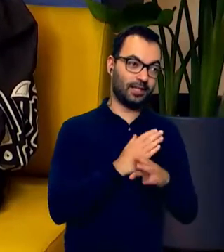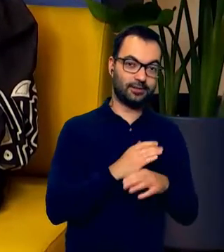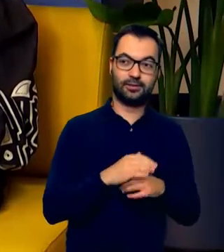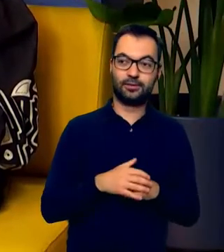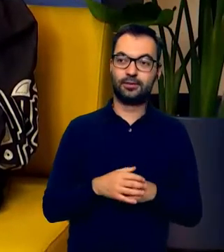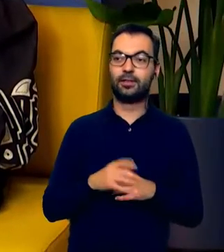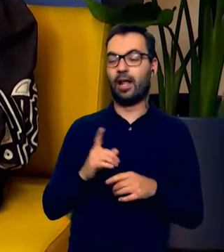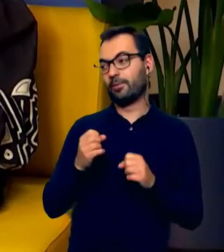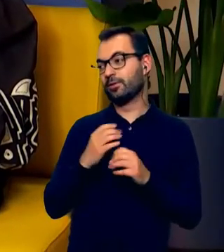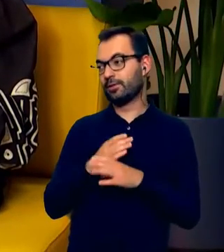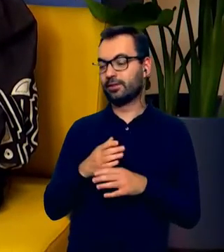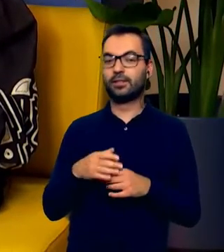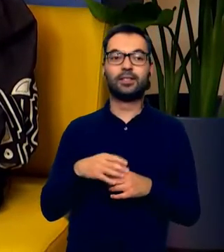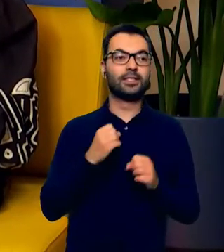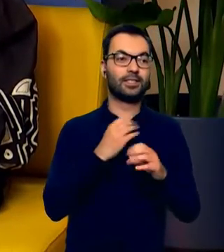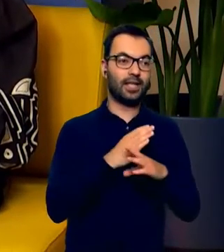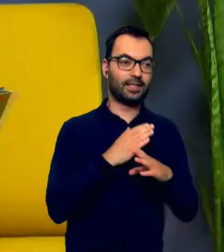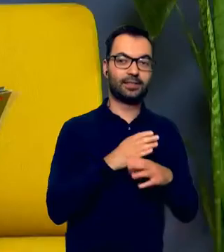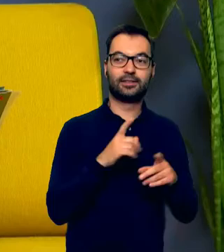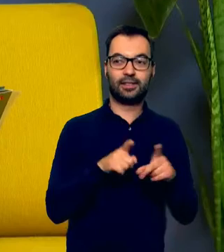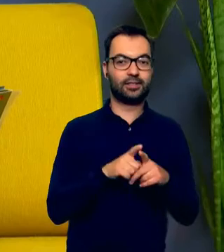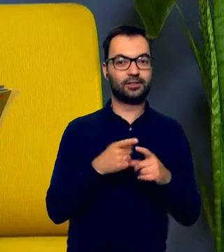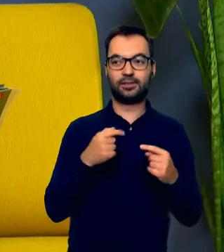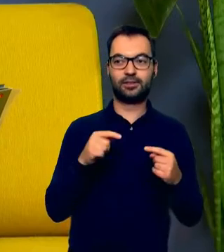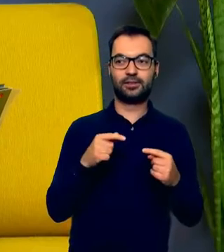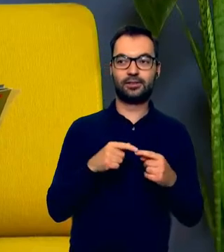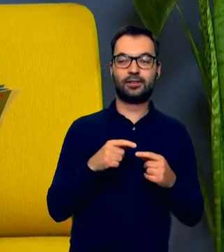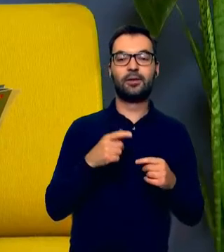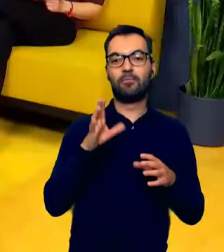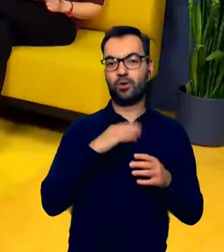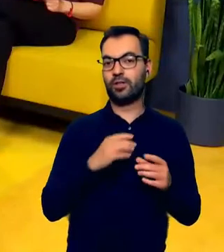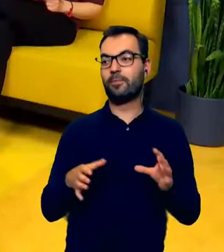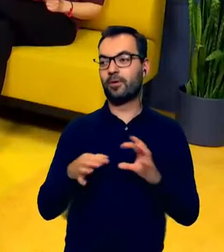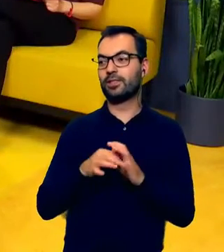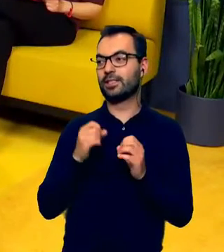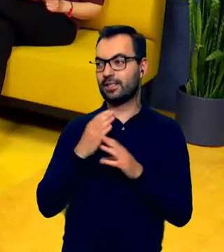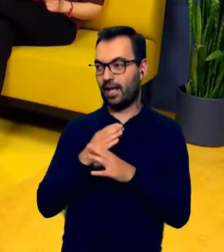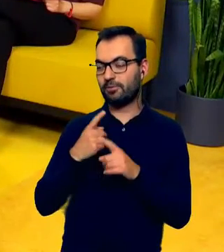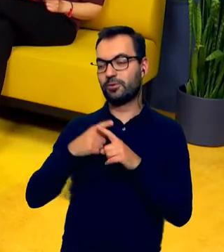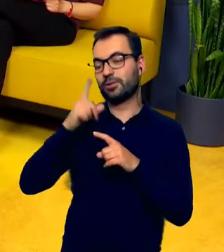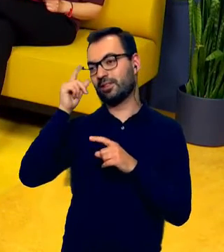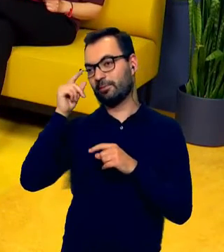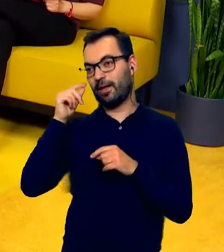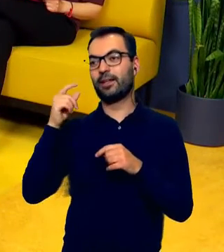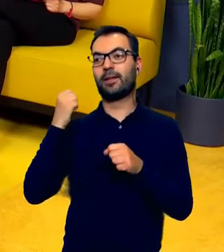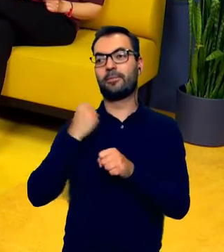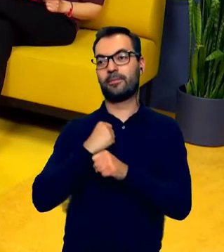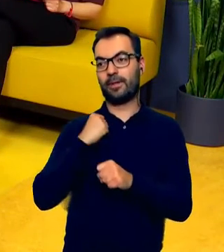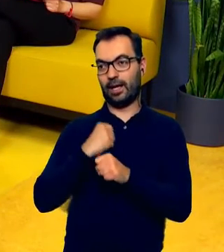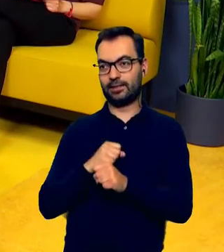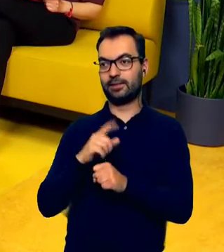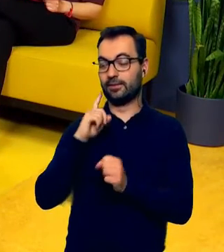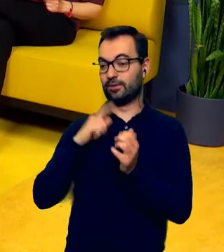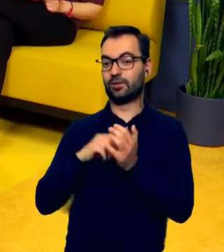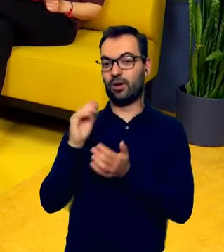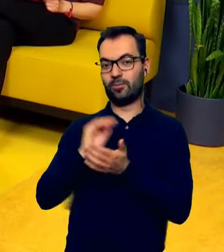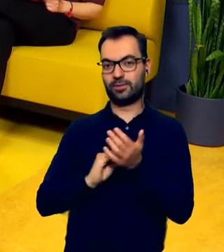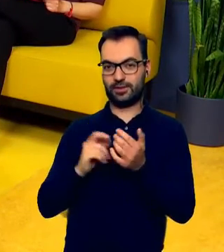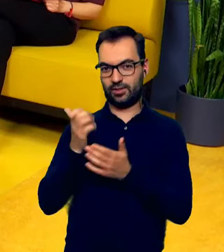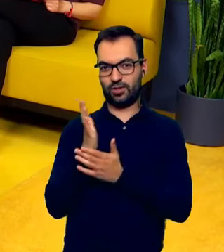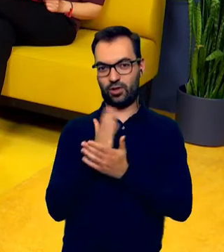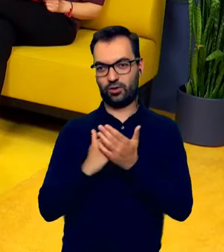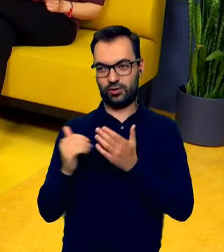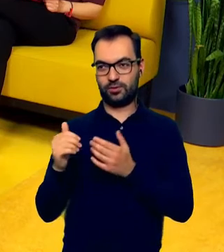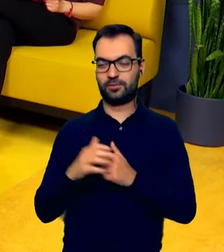naszym wieku. Albo na seks, tak. Ale seks też nie jest. Ale można połączyć seks ze snem i z pracą nawet, i myśmy to właśnie też opisujemy w jednym